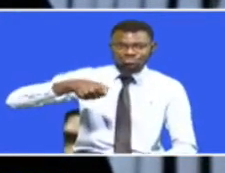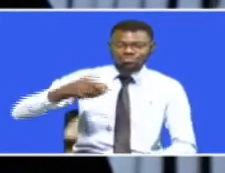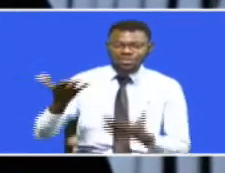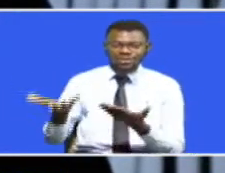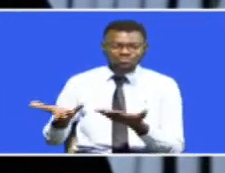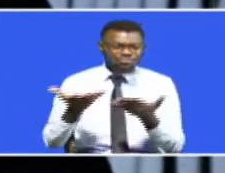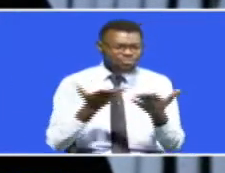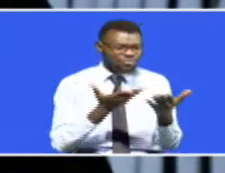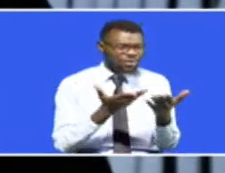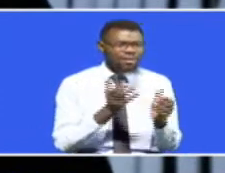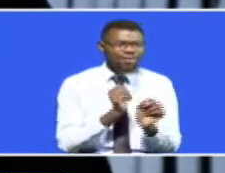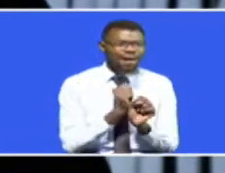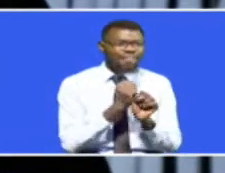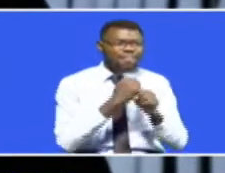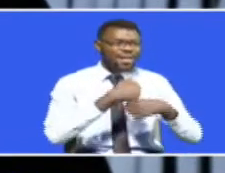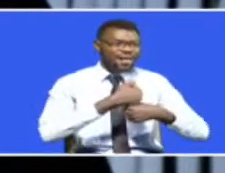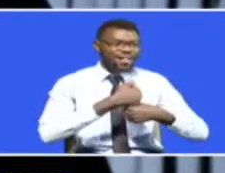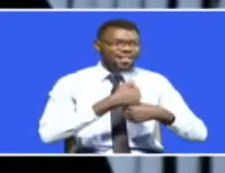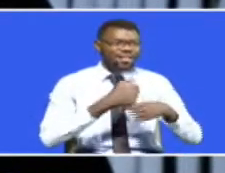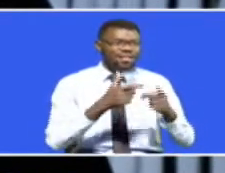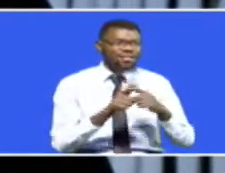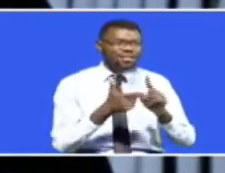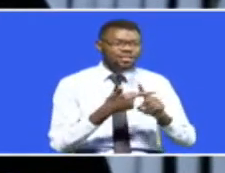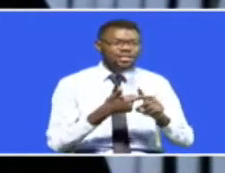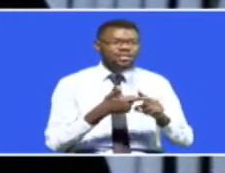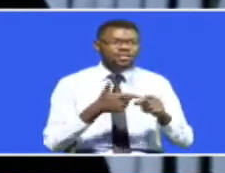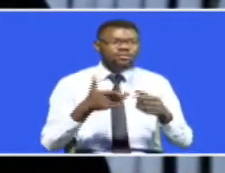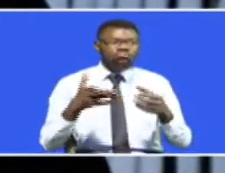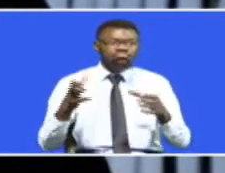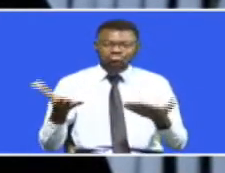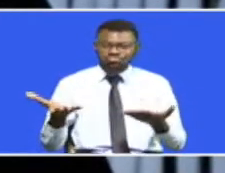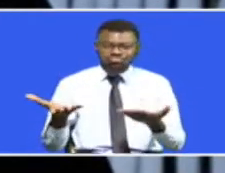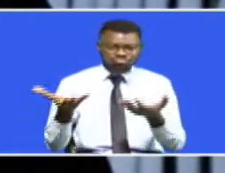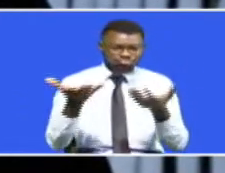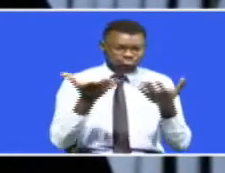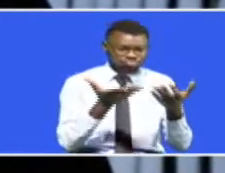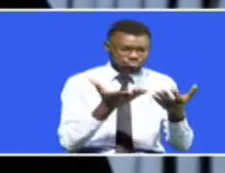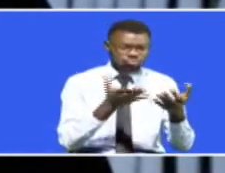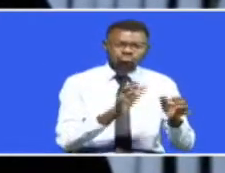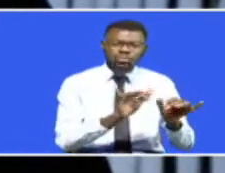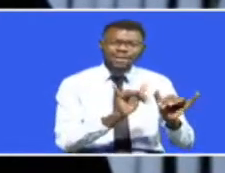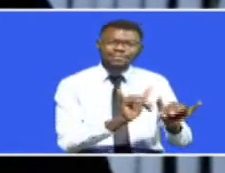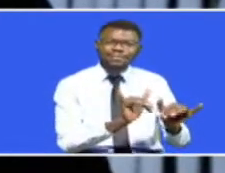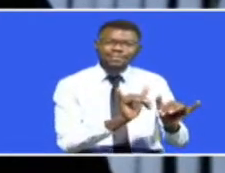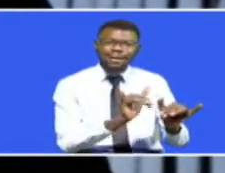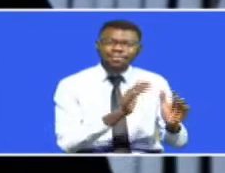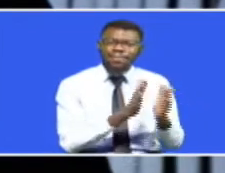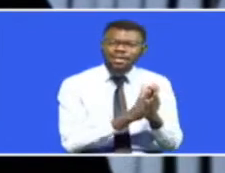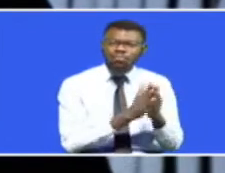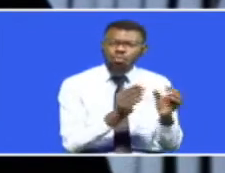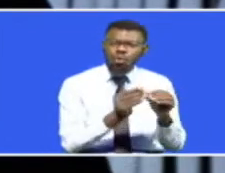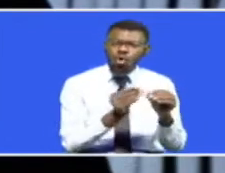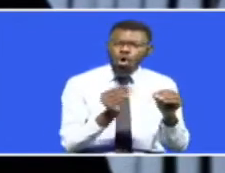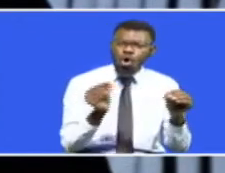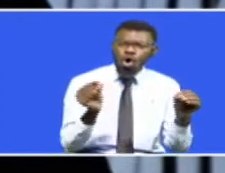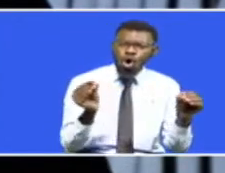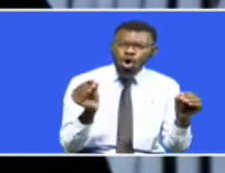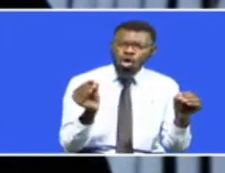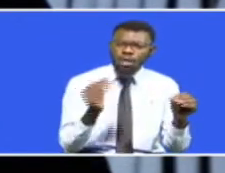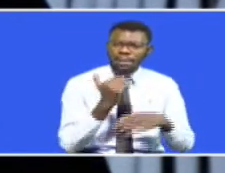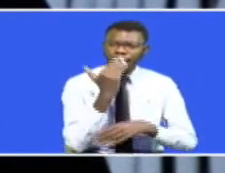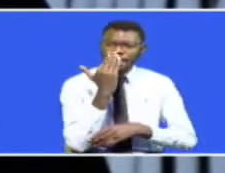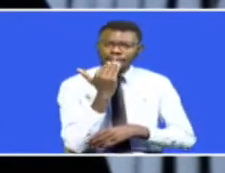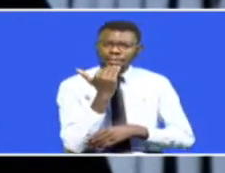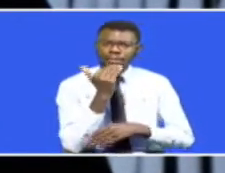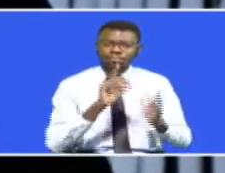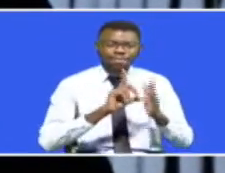kango kangara. Inaekwa kwa store, inakaa siku kadhaa. Ikisha hiva kwa kong, ndio saa